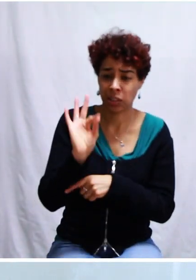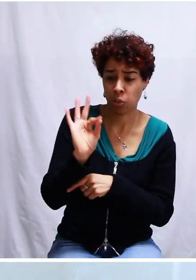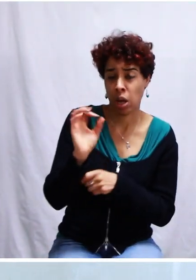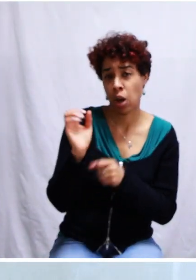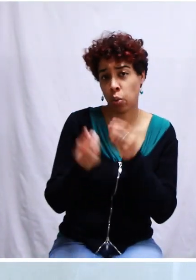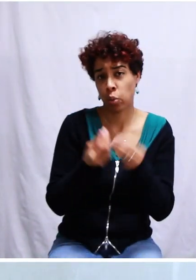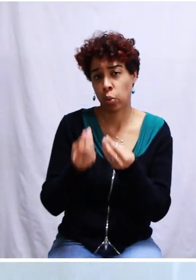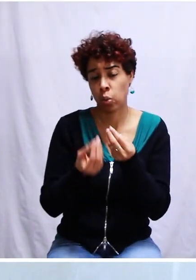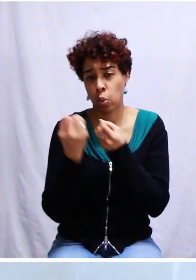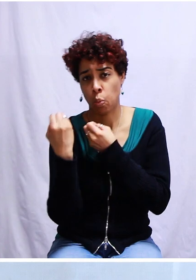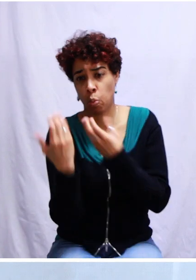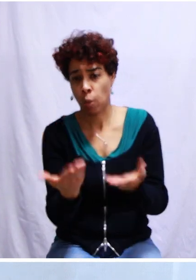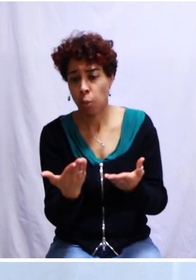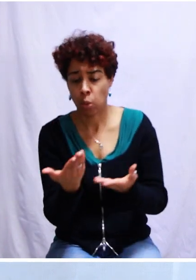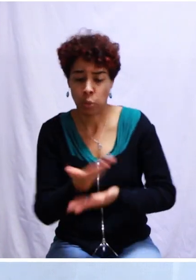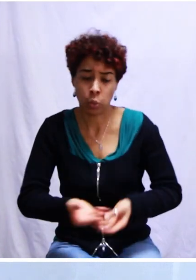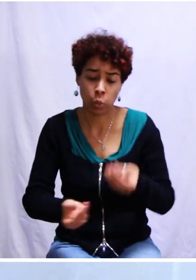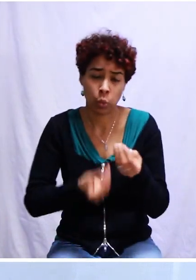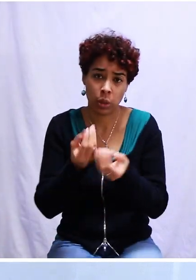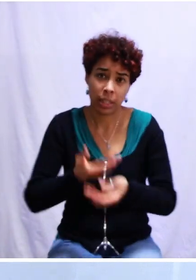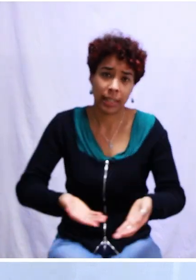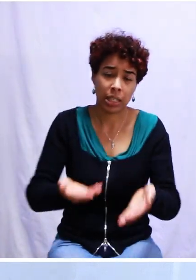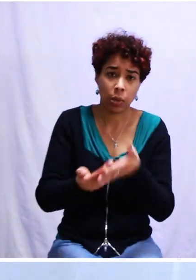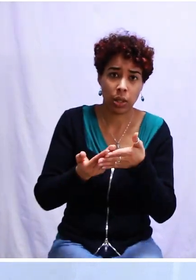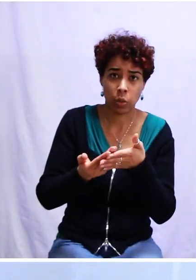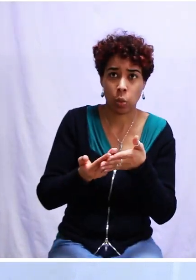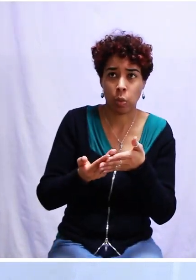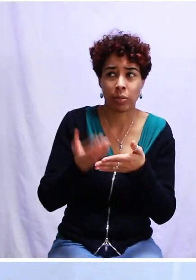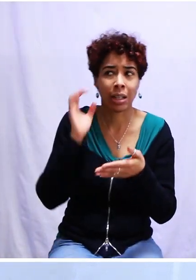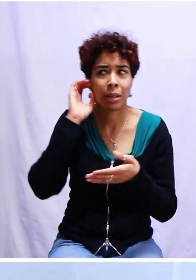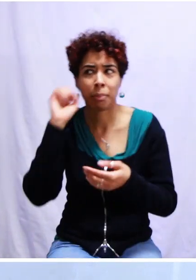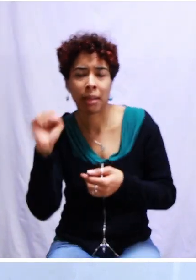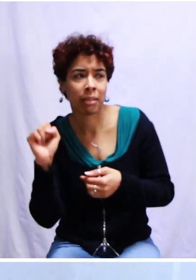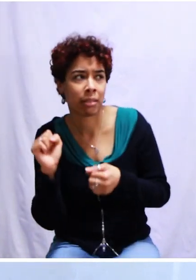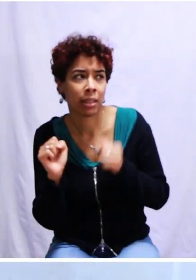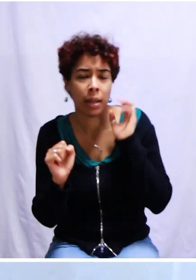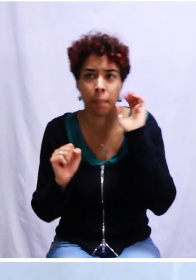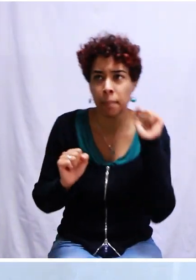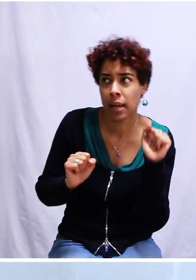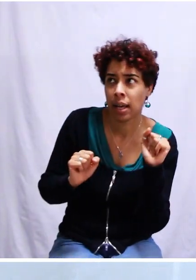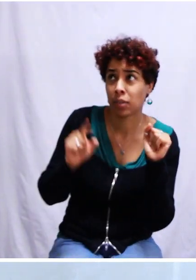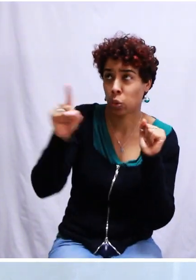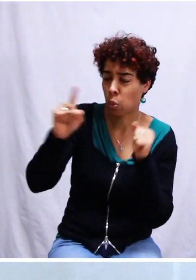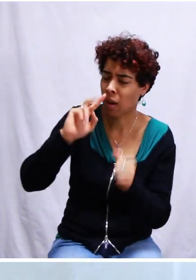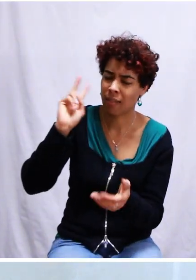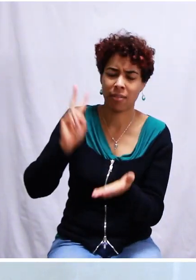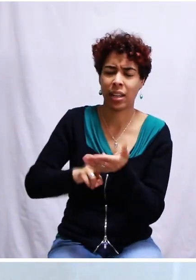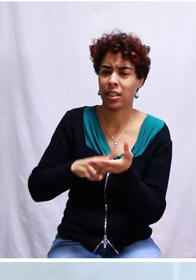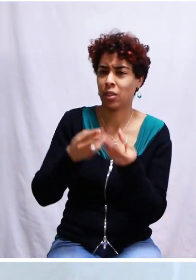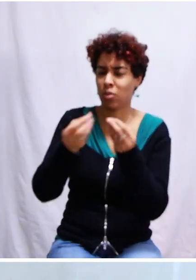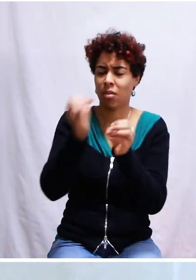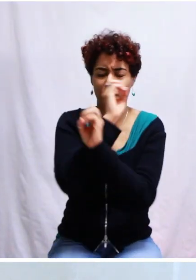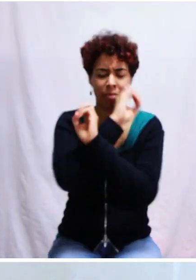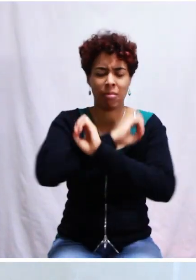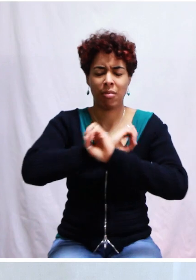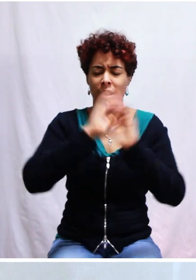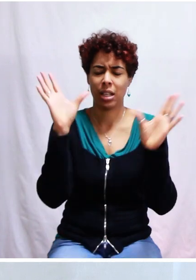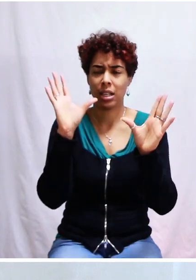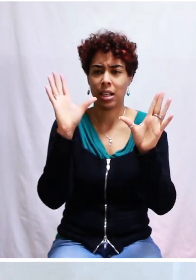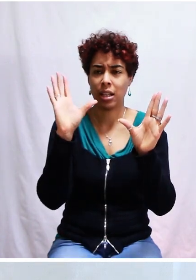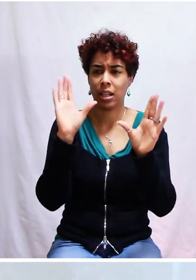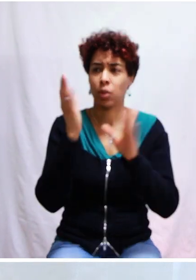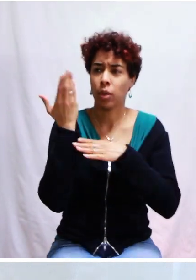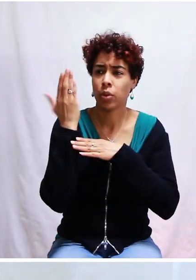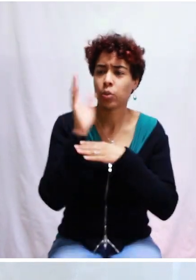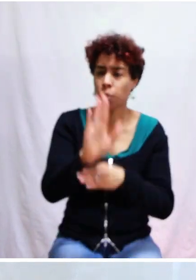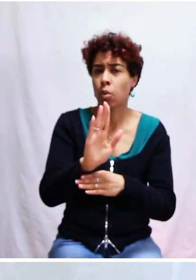a proposé ou une situation où ils ont entendu certaines choses. Seigneur, toi qui es la vérité, je te prie de les éclairer et de leur